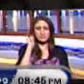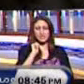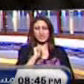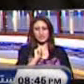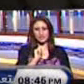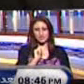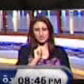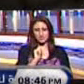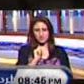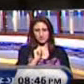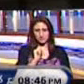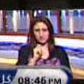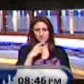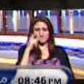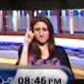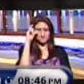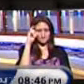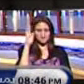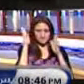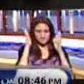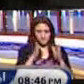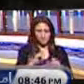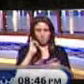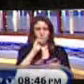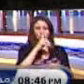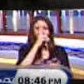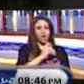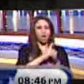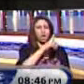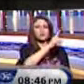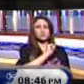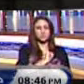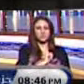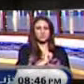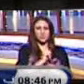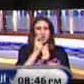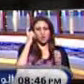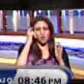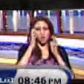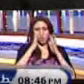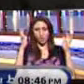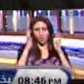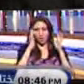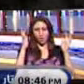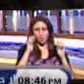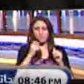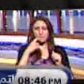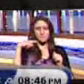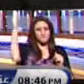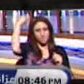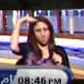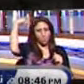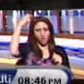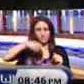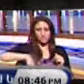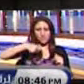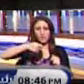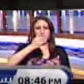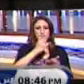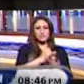يوم أن كانت المساجد تابعة للأزهر وينفق على العلماء من أموال الوقف بعيدا عن أي